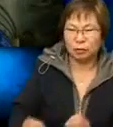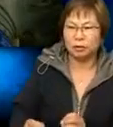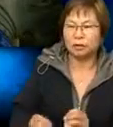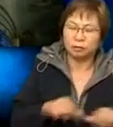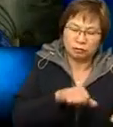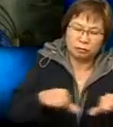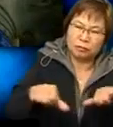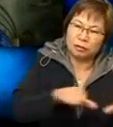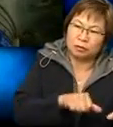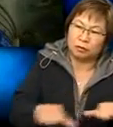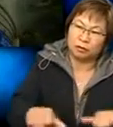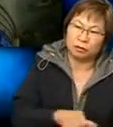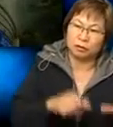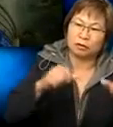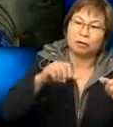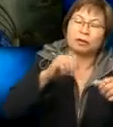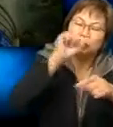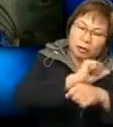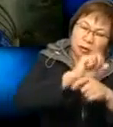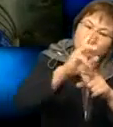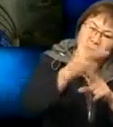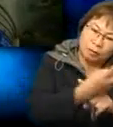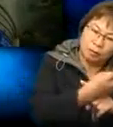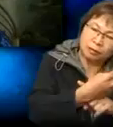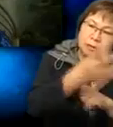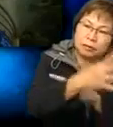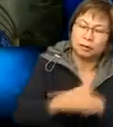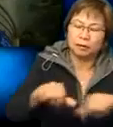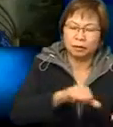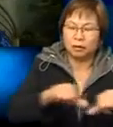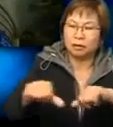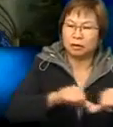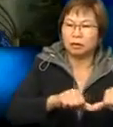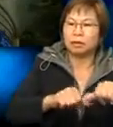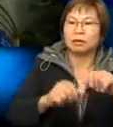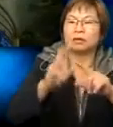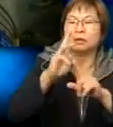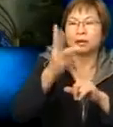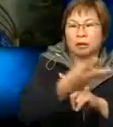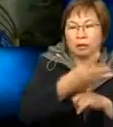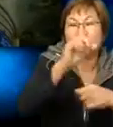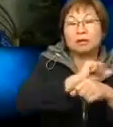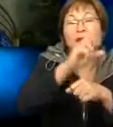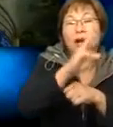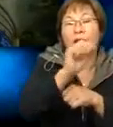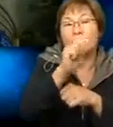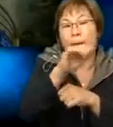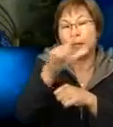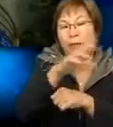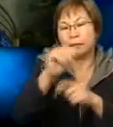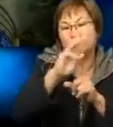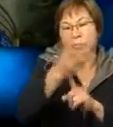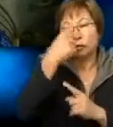Menganjurkan aktiviti kerja amal dan aktiviti kebajikan